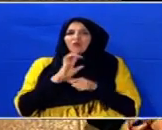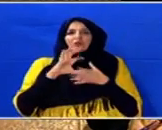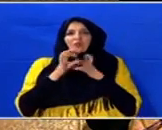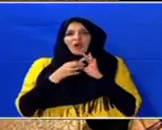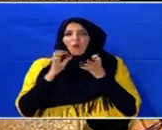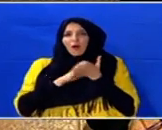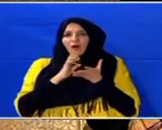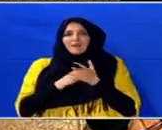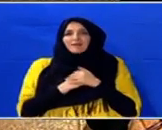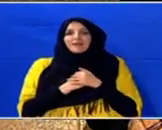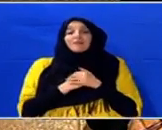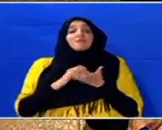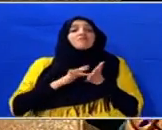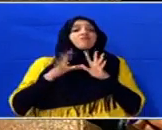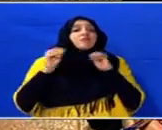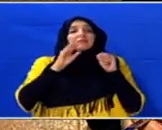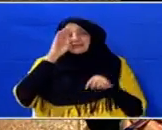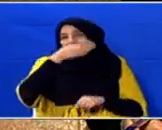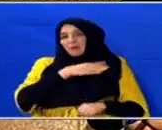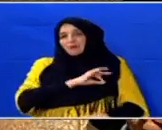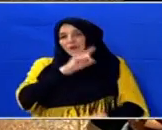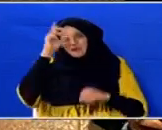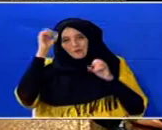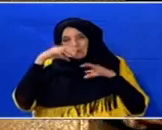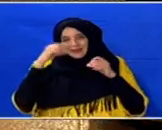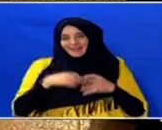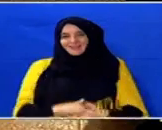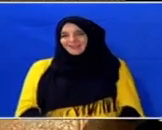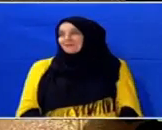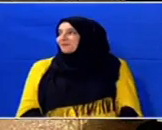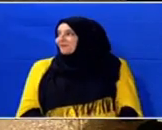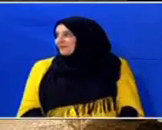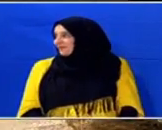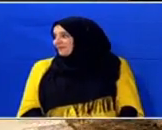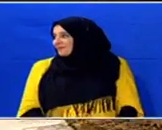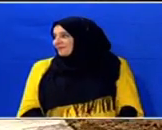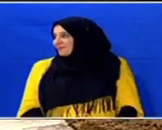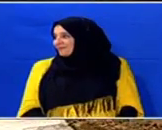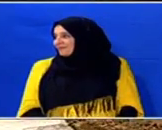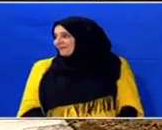معكم أينما كنتم، والسلام عليكم ورحمة الله وبركاته.